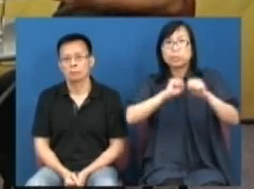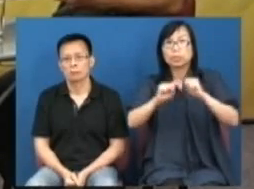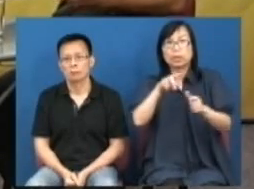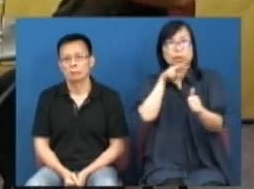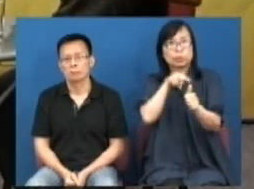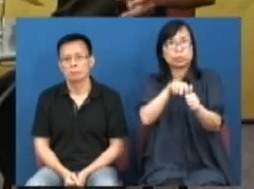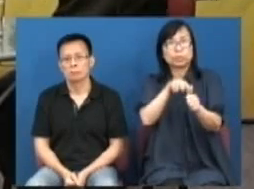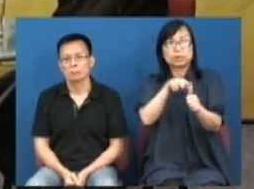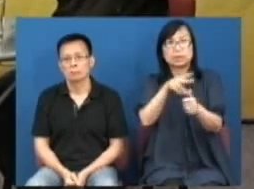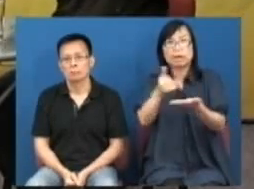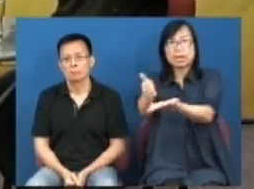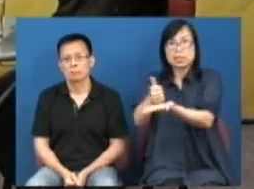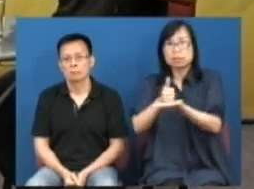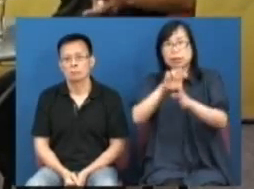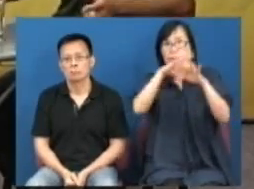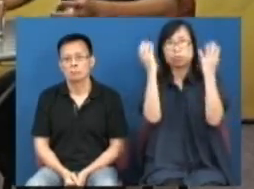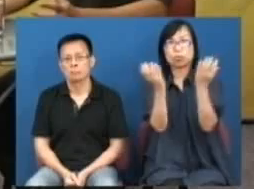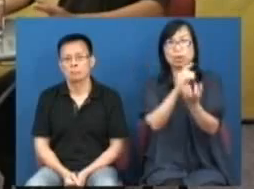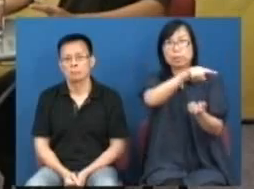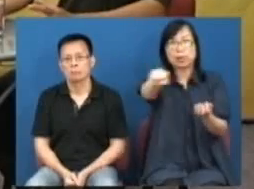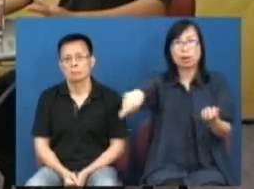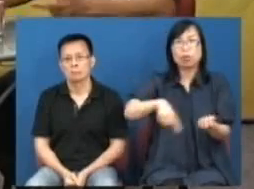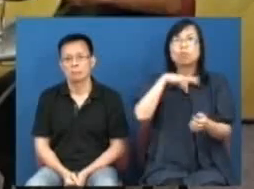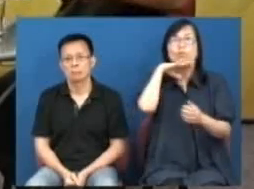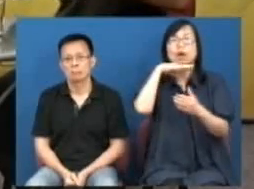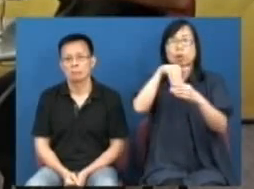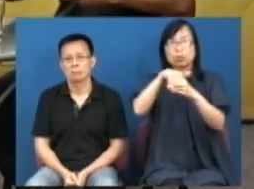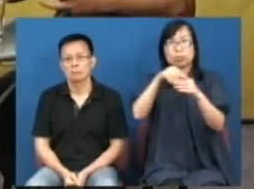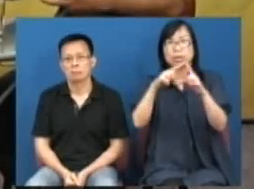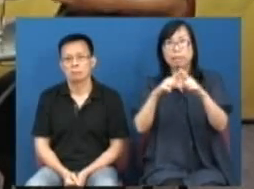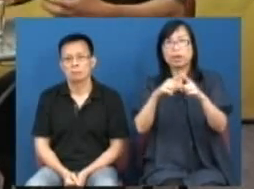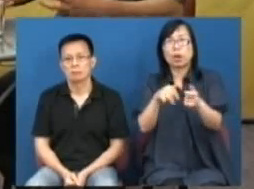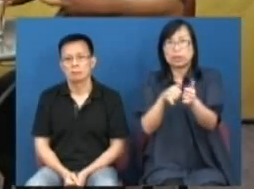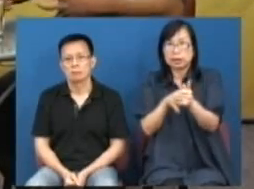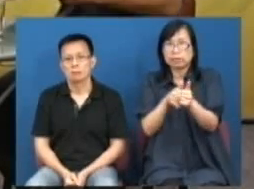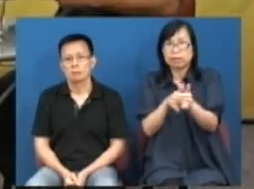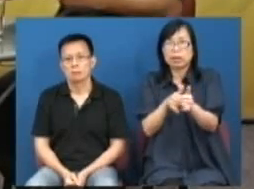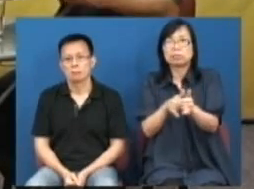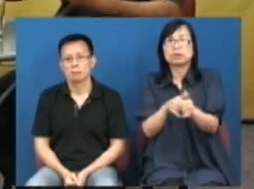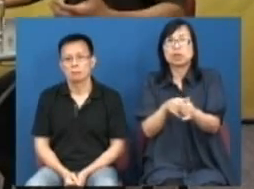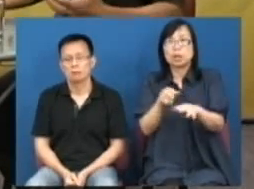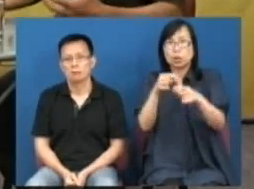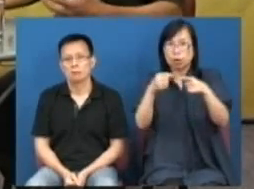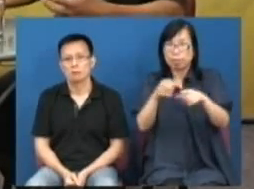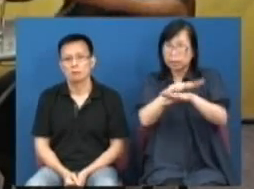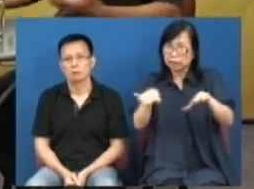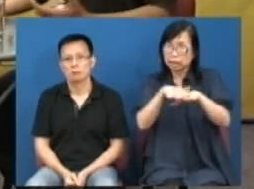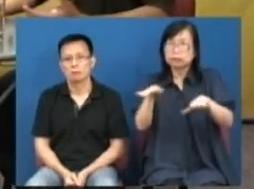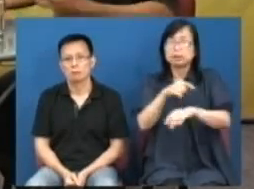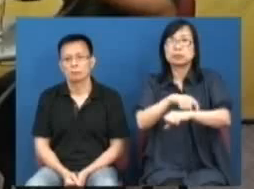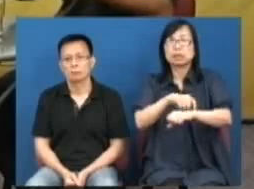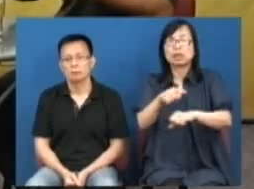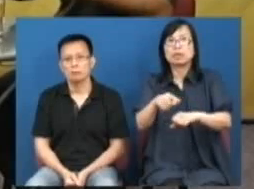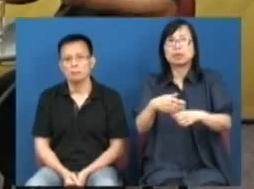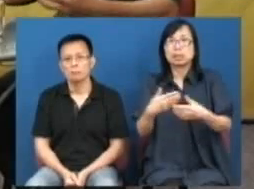發嘅，即係話邀請曬所有各區嘅候選人跟翻，真係跟翻我哋做足㗎，跟翻個平等時間去做嘅，自己係咁做